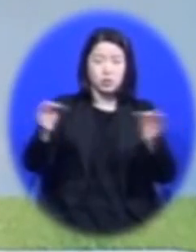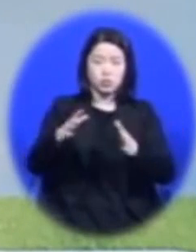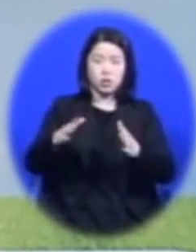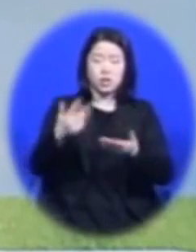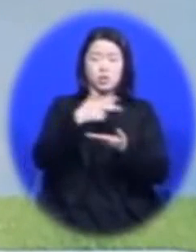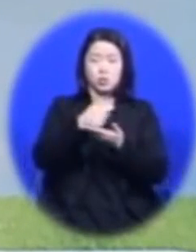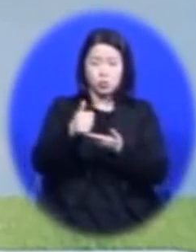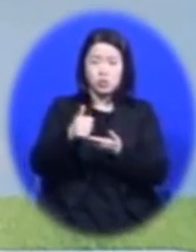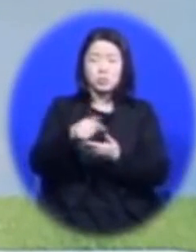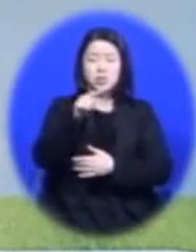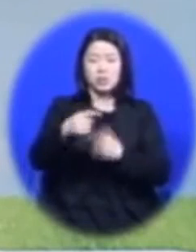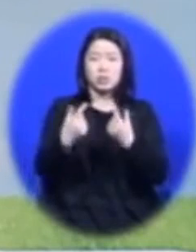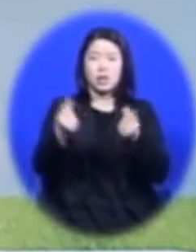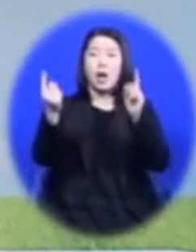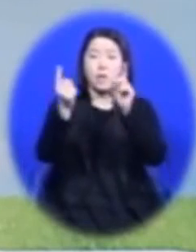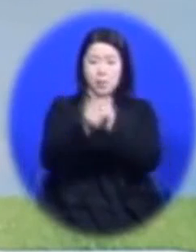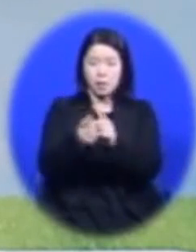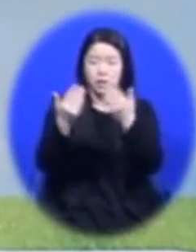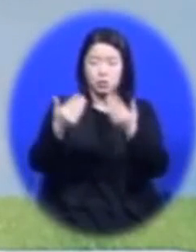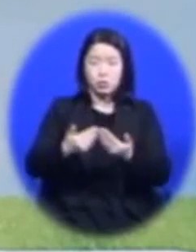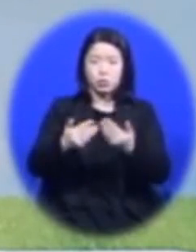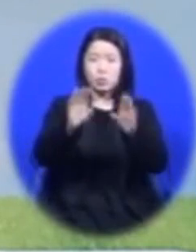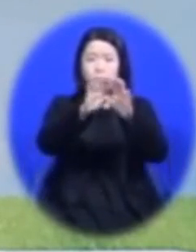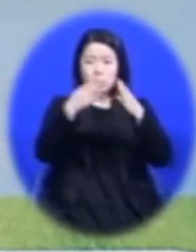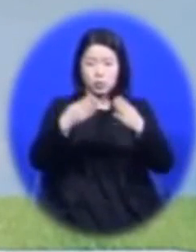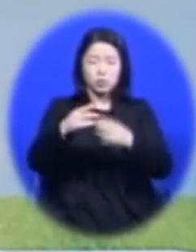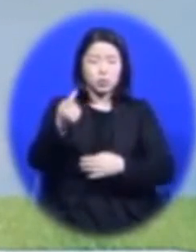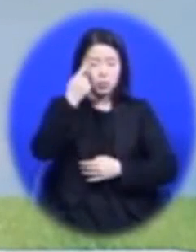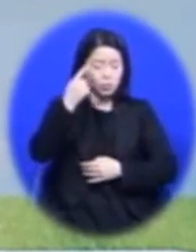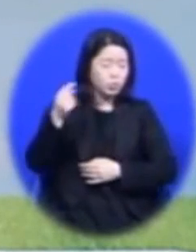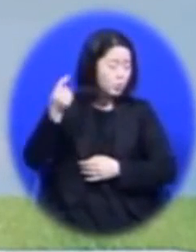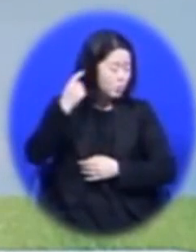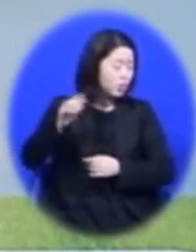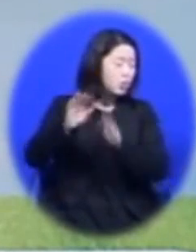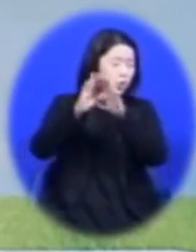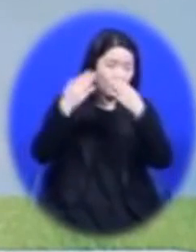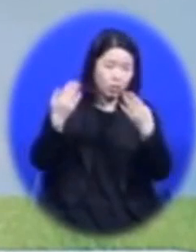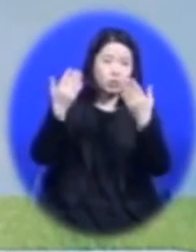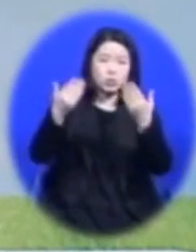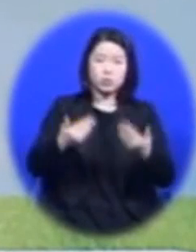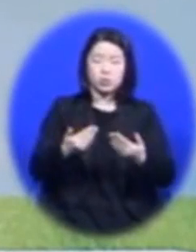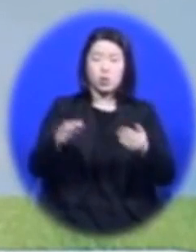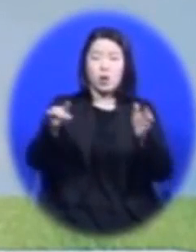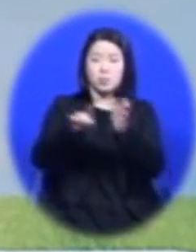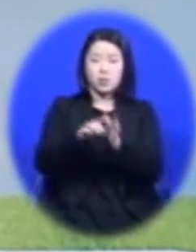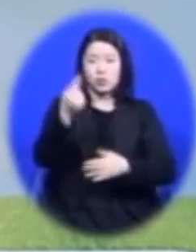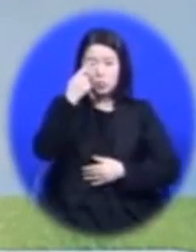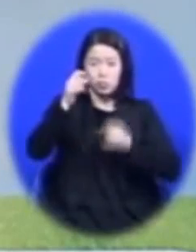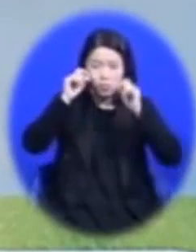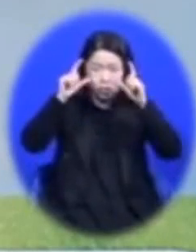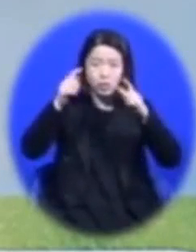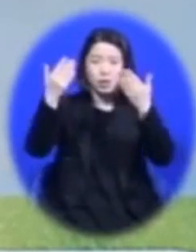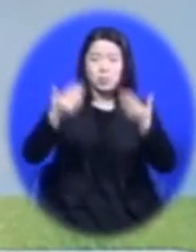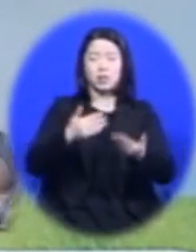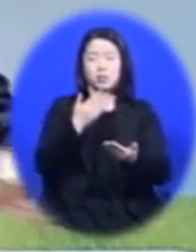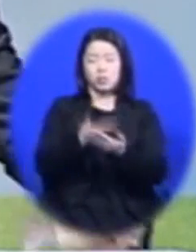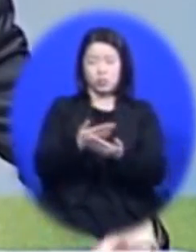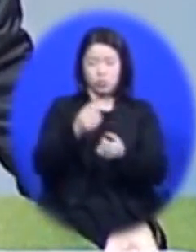그렇게 만나주시고 눈 열어주시고 귀를 열어주시고 믿음의 눈을 뜨게 해주셨어요.